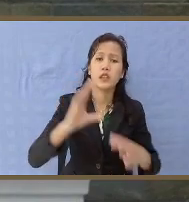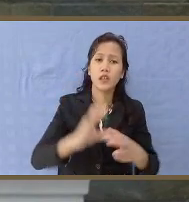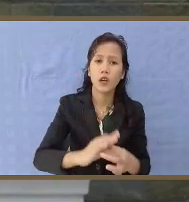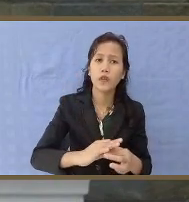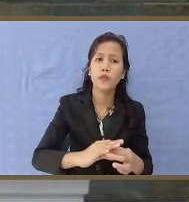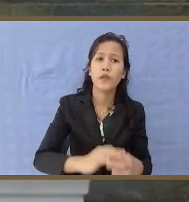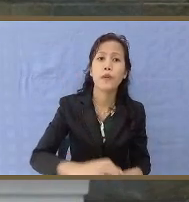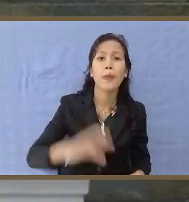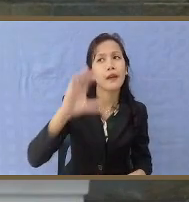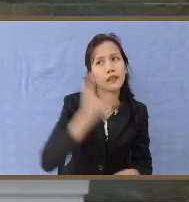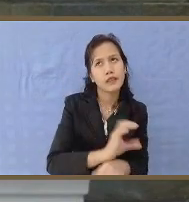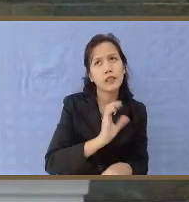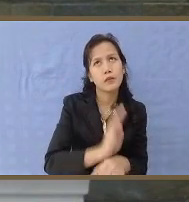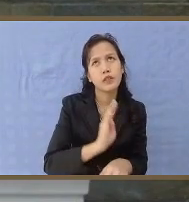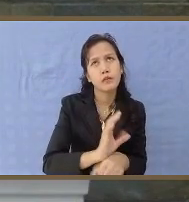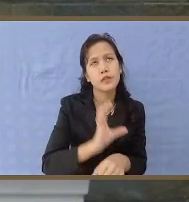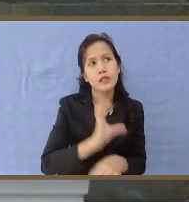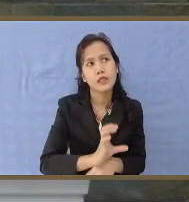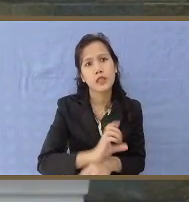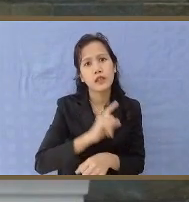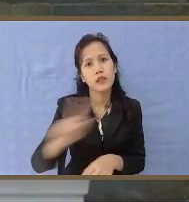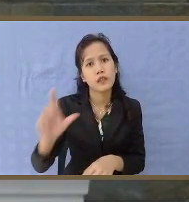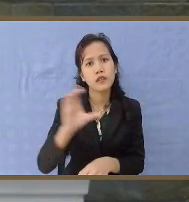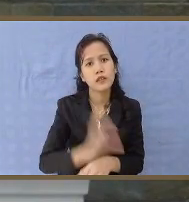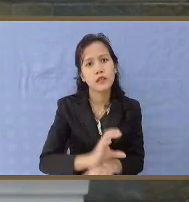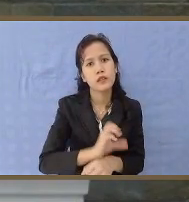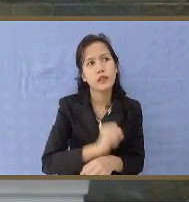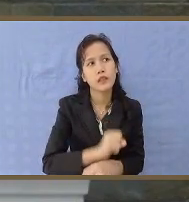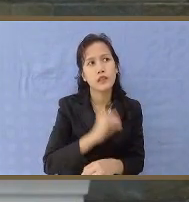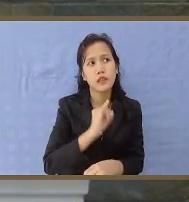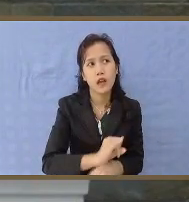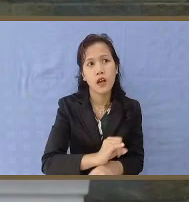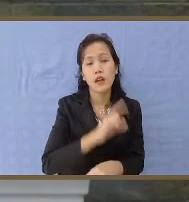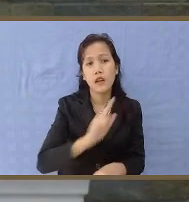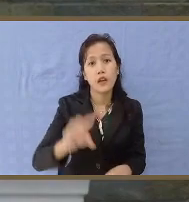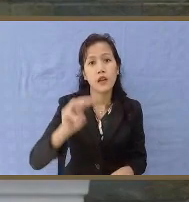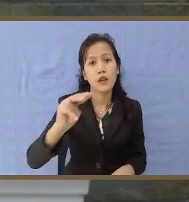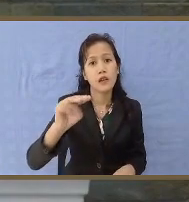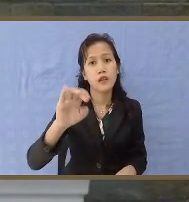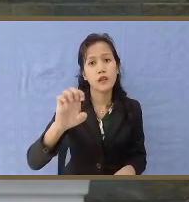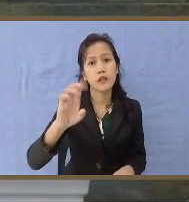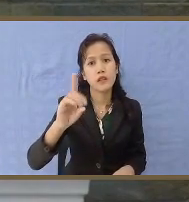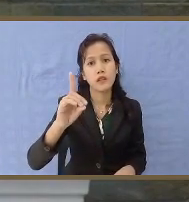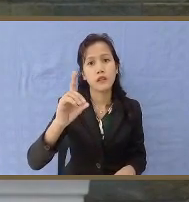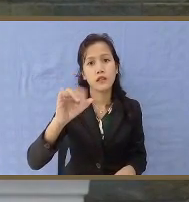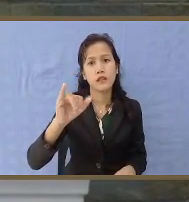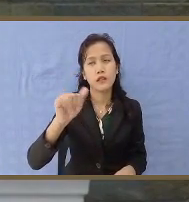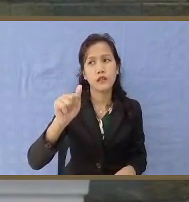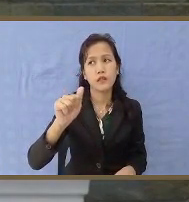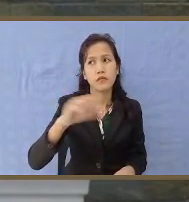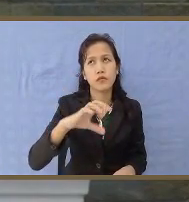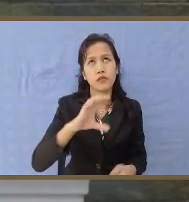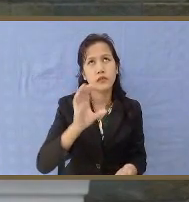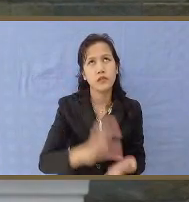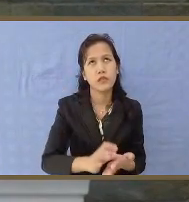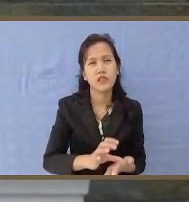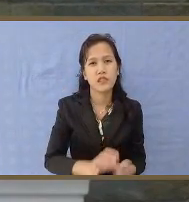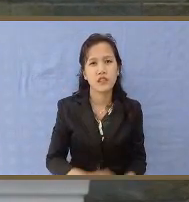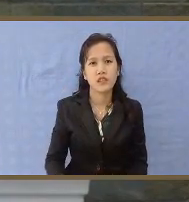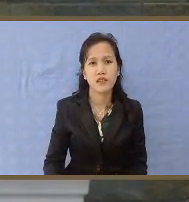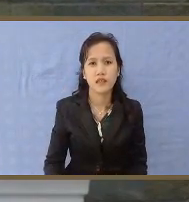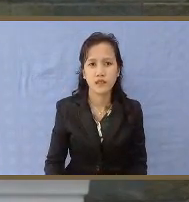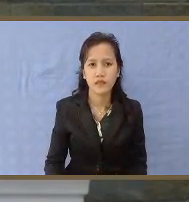yon. Hindi ho sa group chat ninyo. Minsan, nawawala po kayo doon. So, ang dami nyo nang tinitignan, kaya